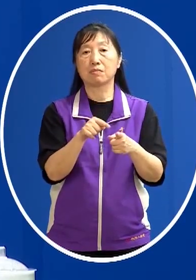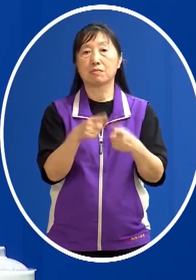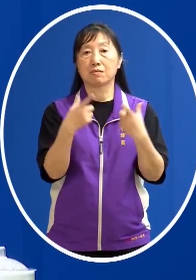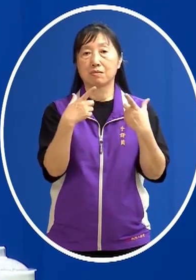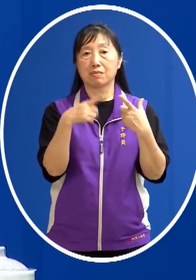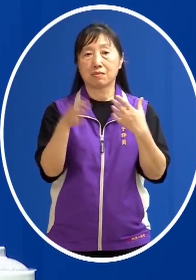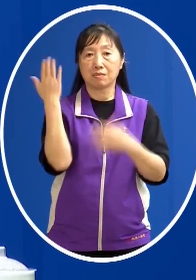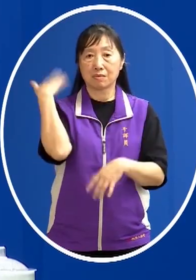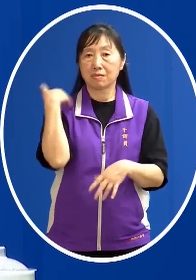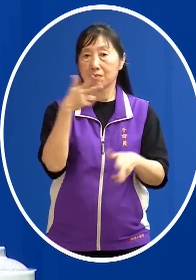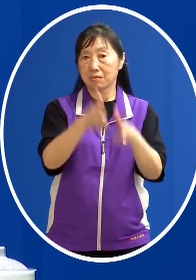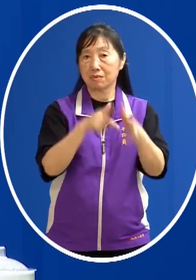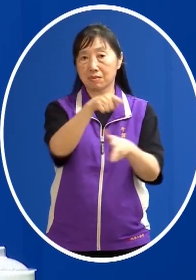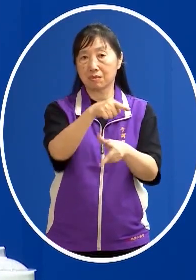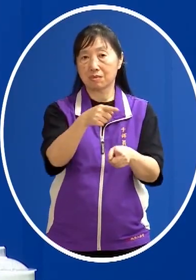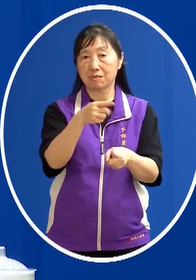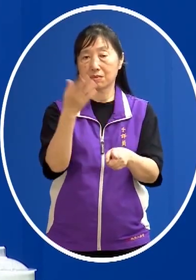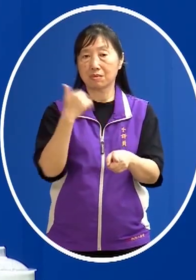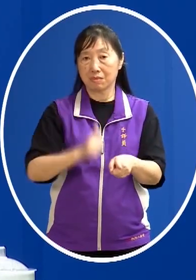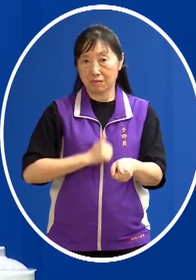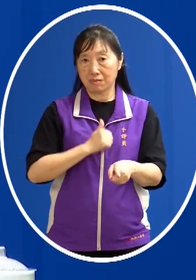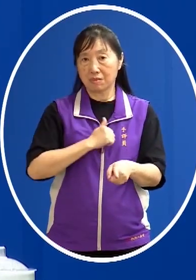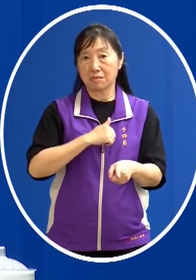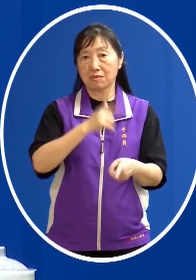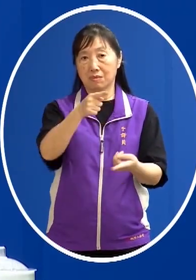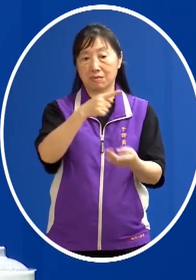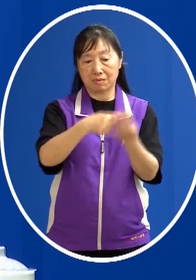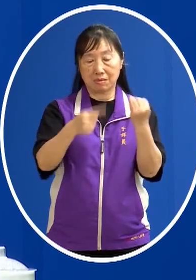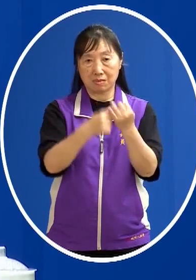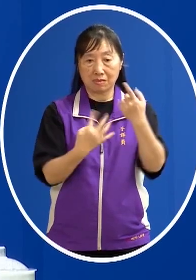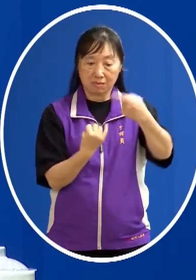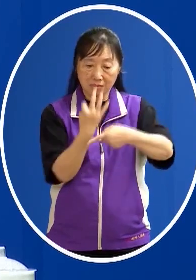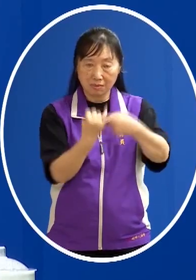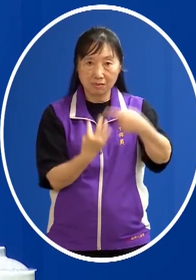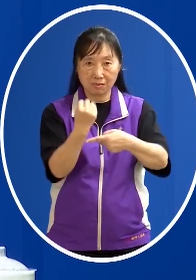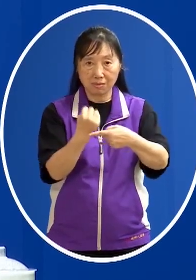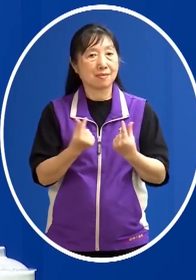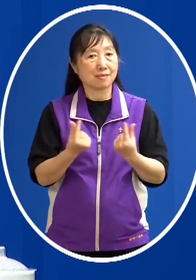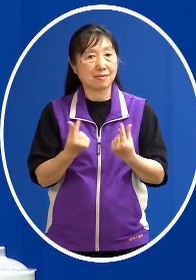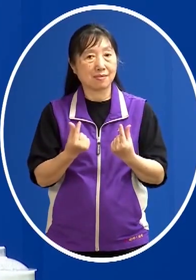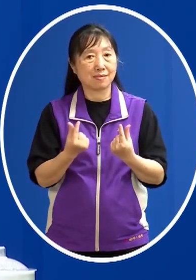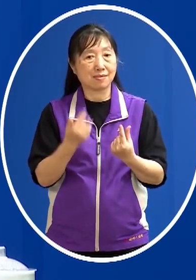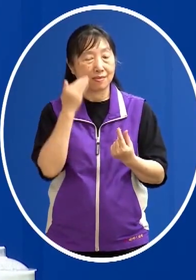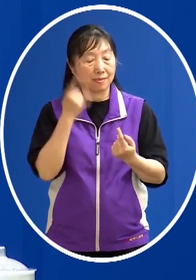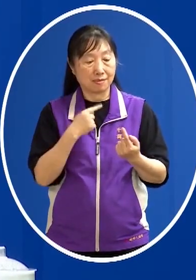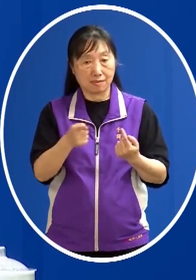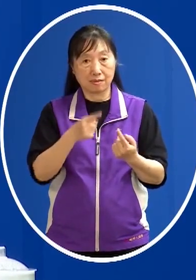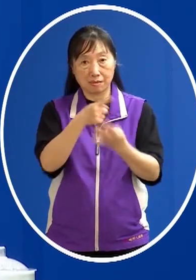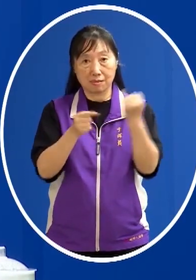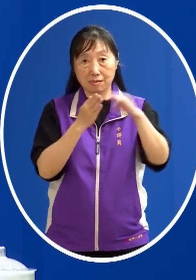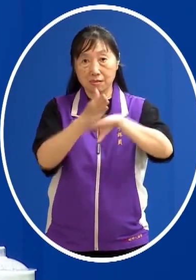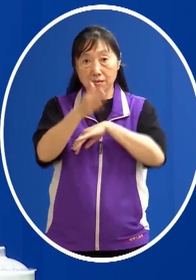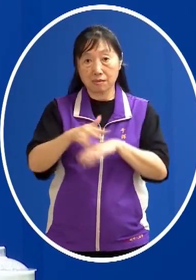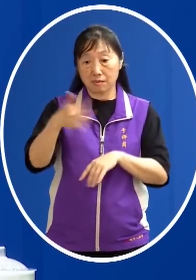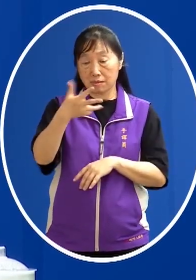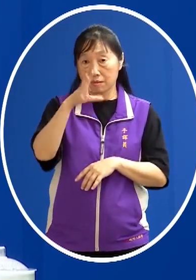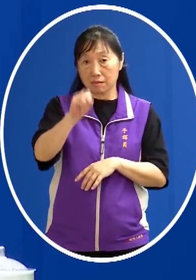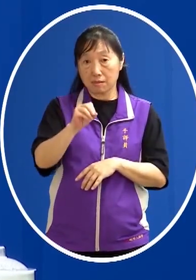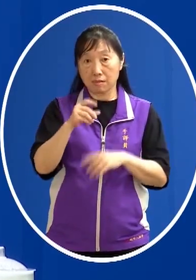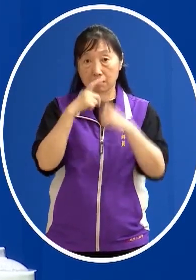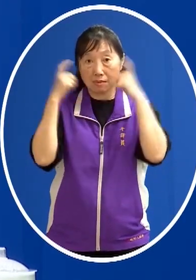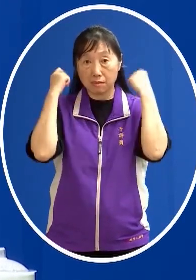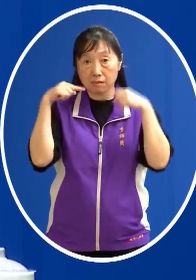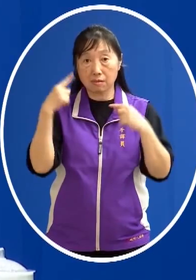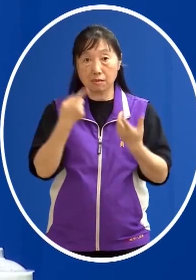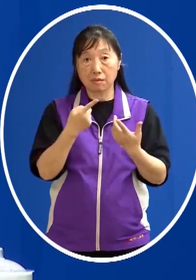别厂商他过去的实际征用量的比例来做分配，超过征用量800万片以